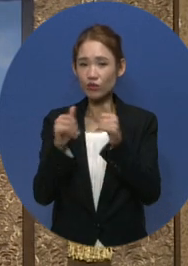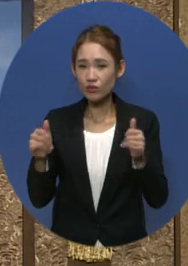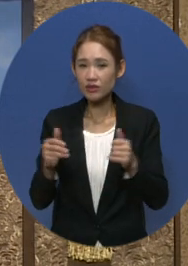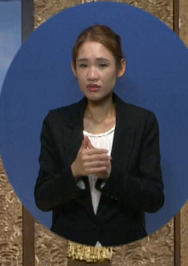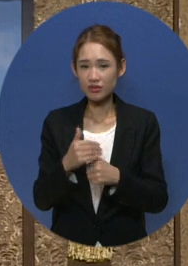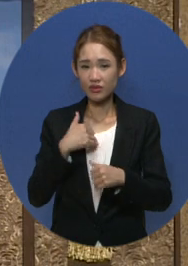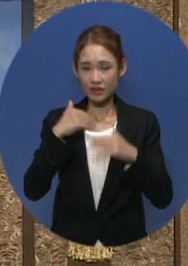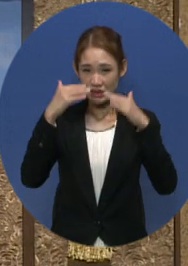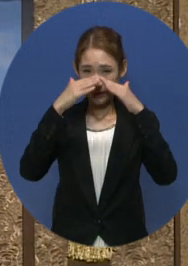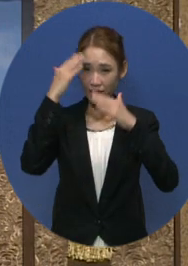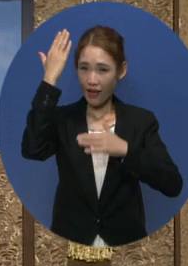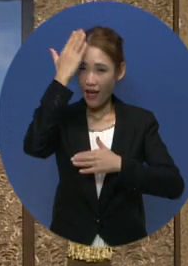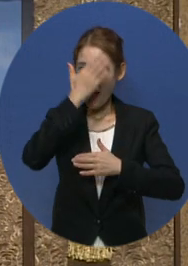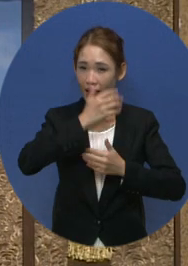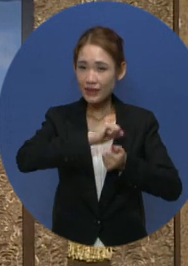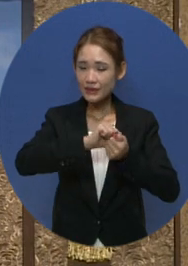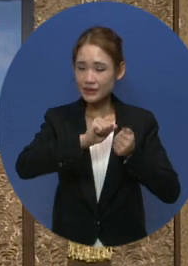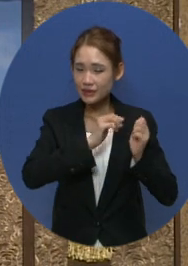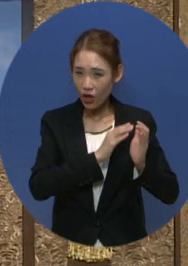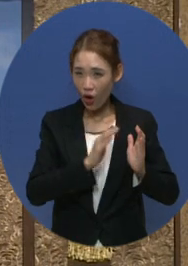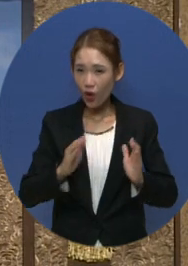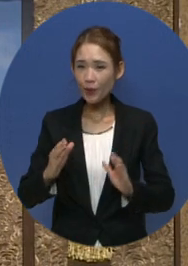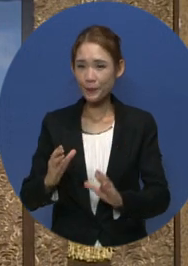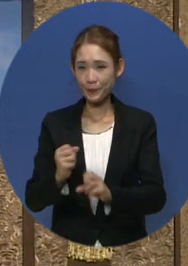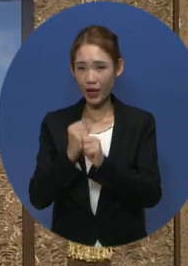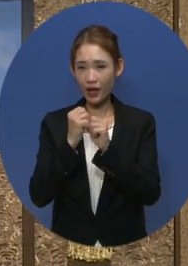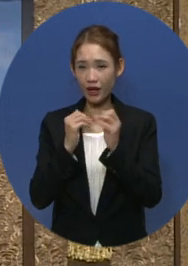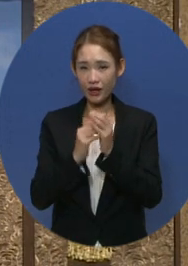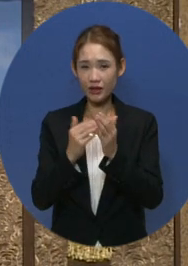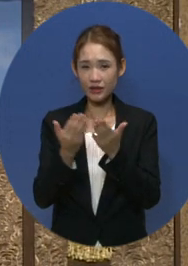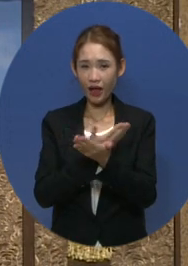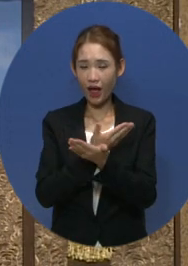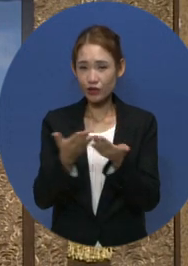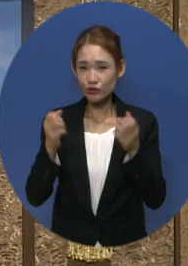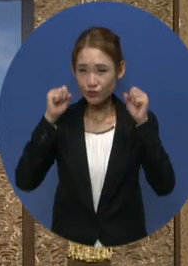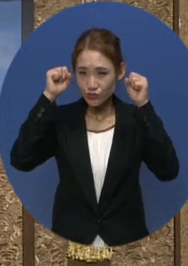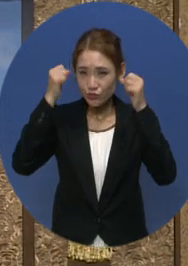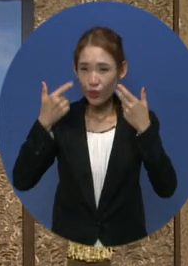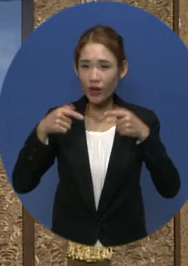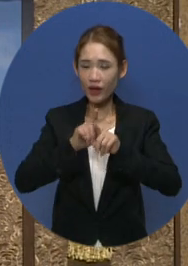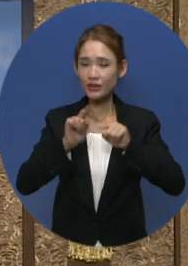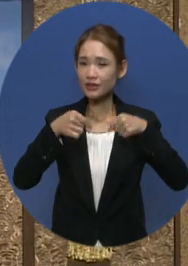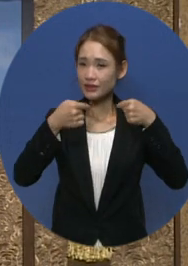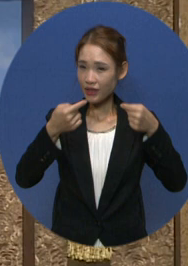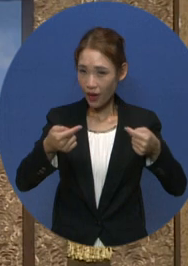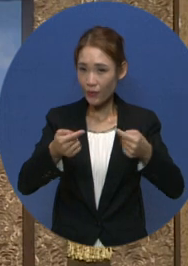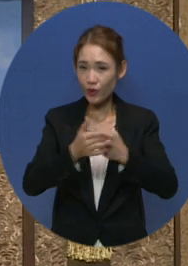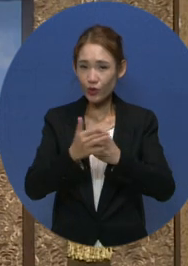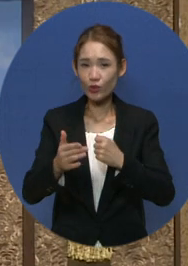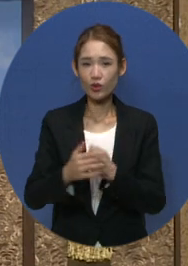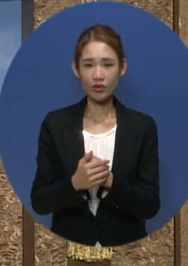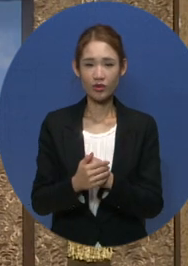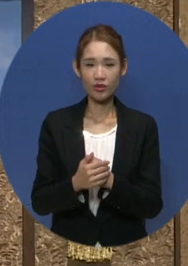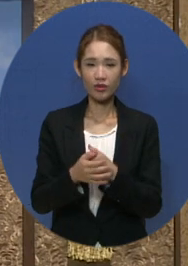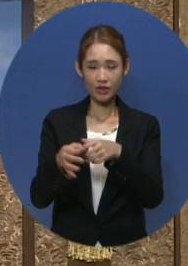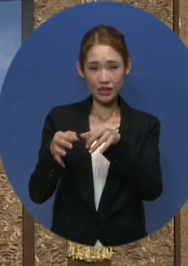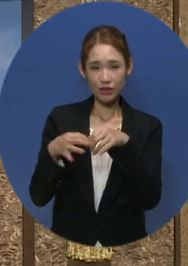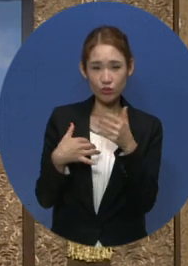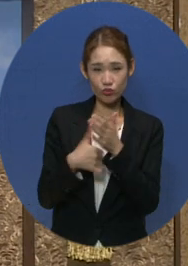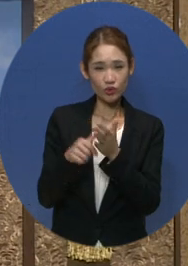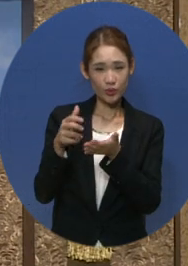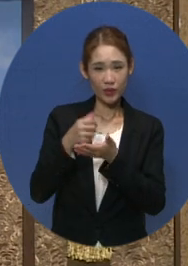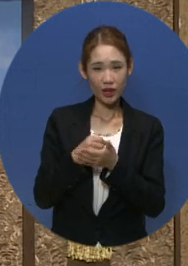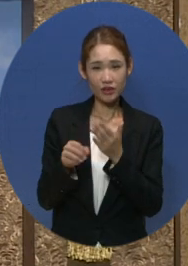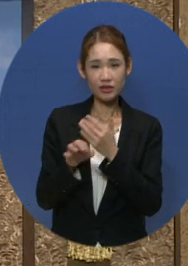자기 집을 깨끗하게 정리할 수 있어서 좋고 그쵸. 또 나눔 운동에 동참하니까 좋고 또 저희는 그 기부 물품을